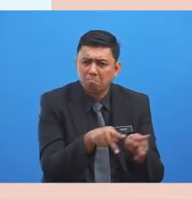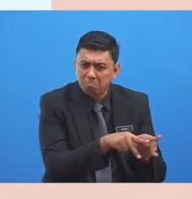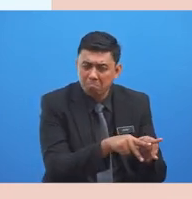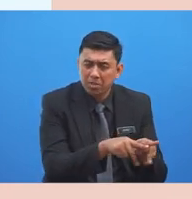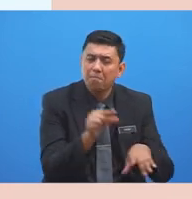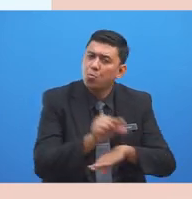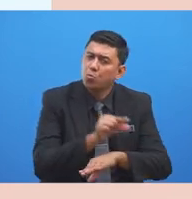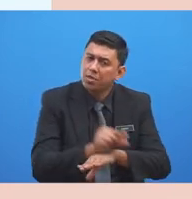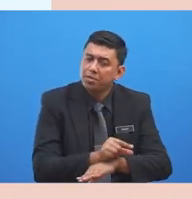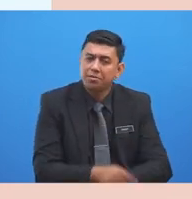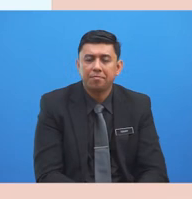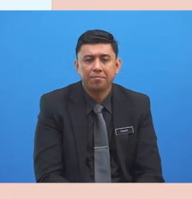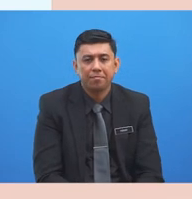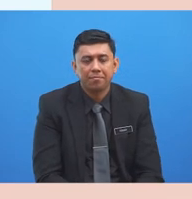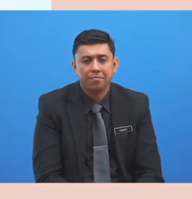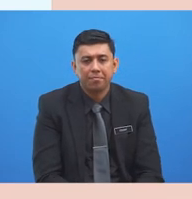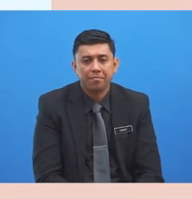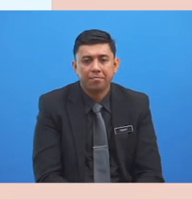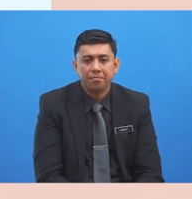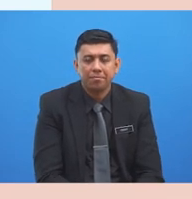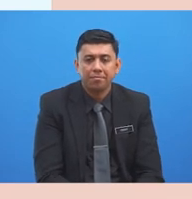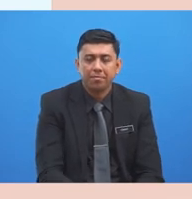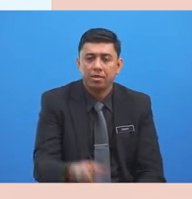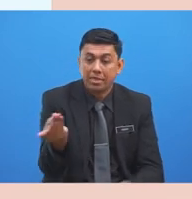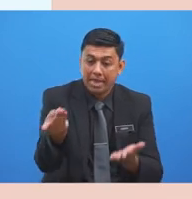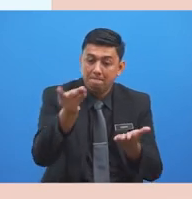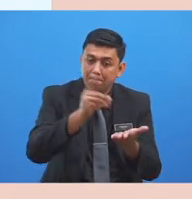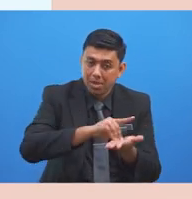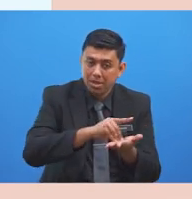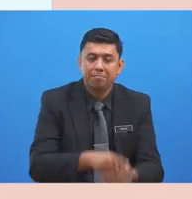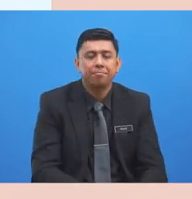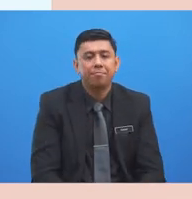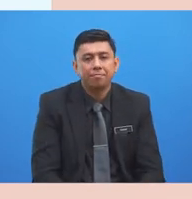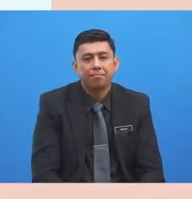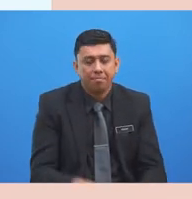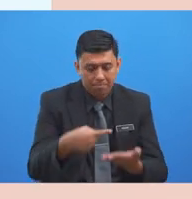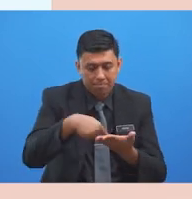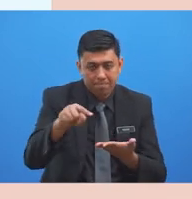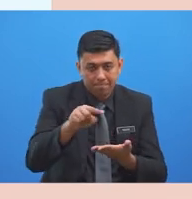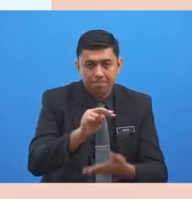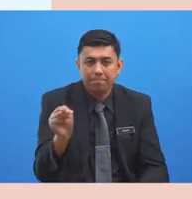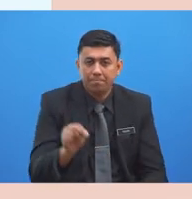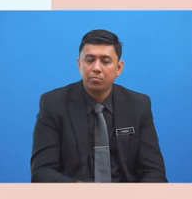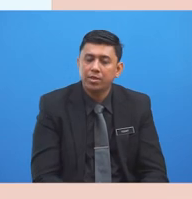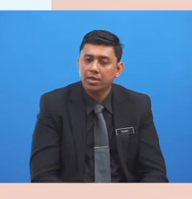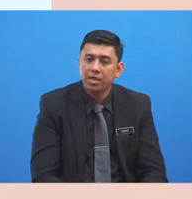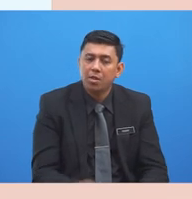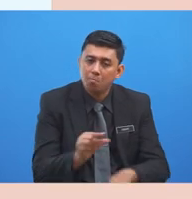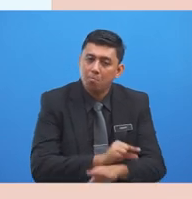pula menggunakan jenis data double. Dan bayaran